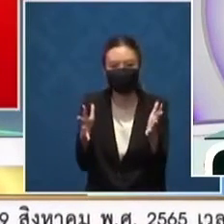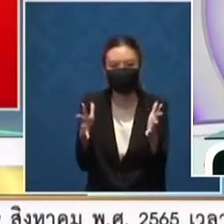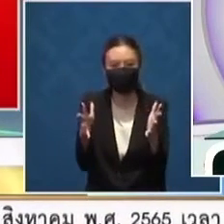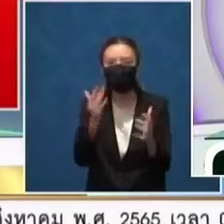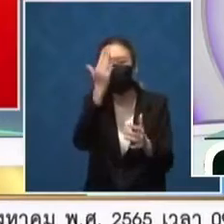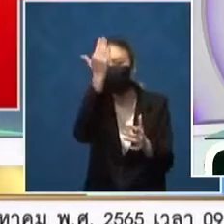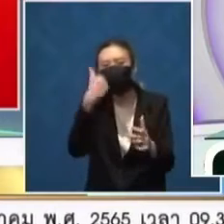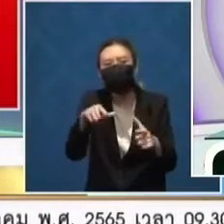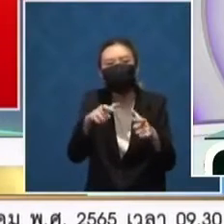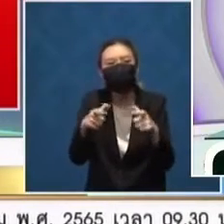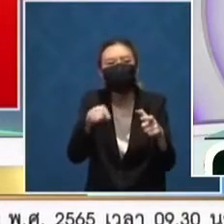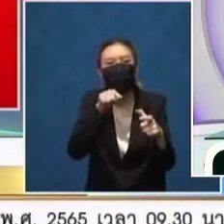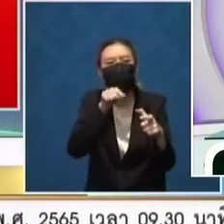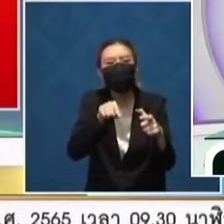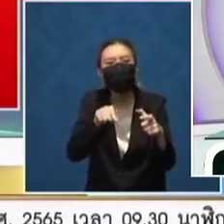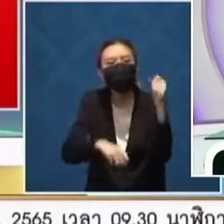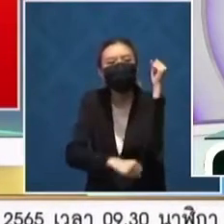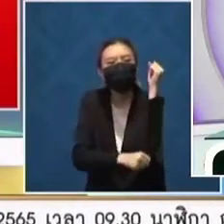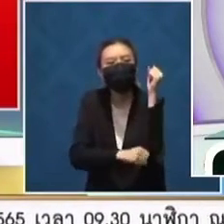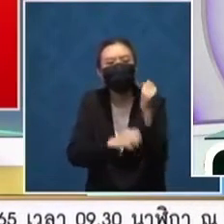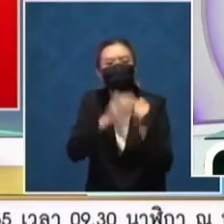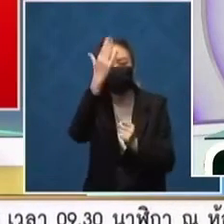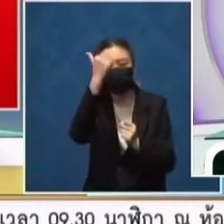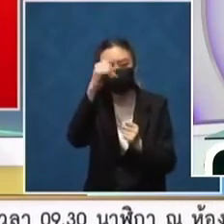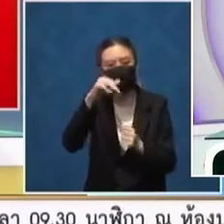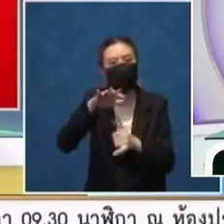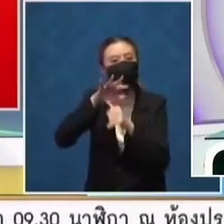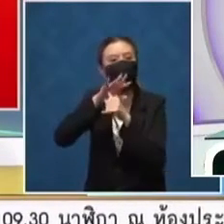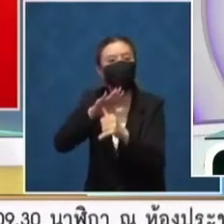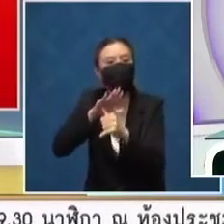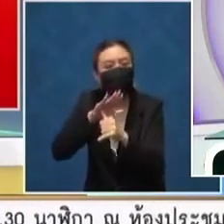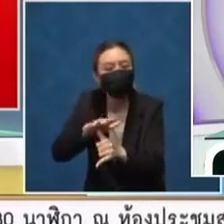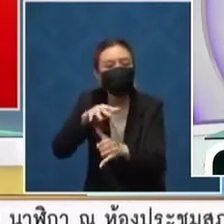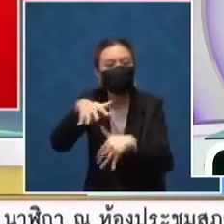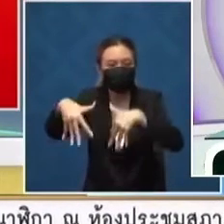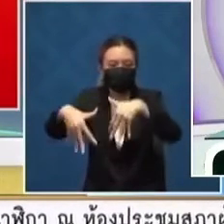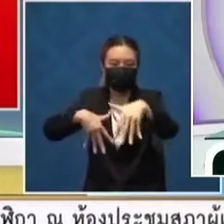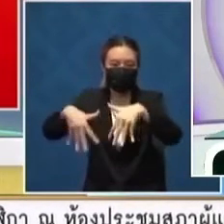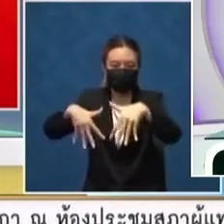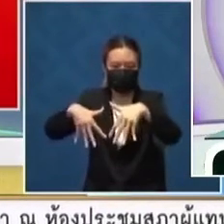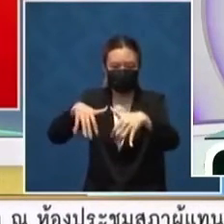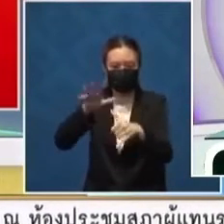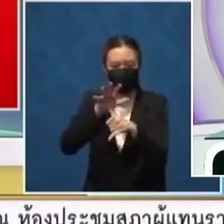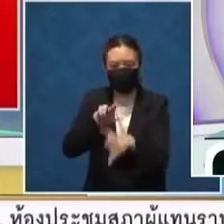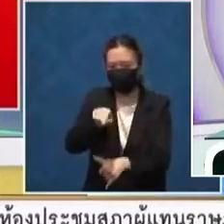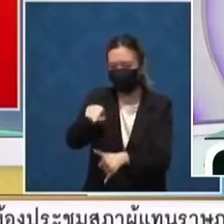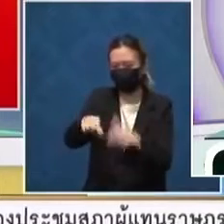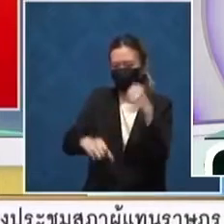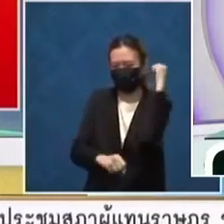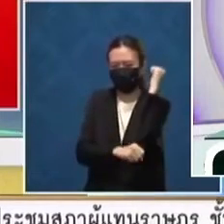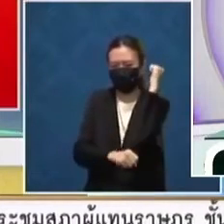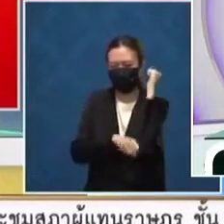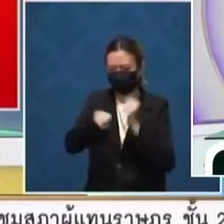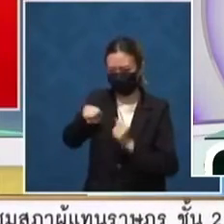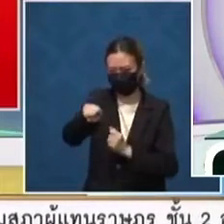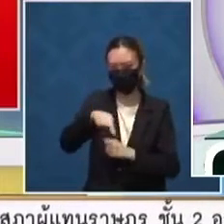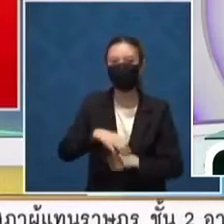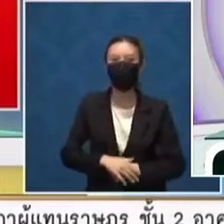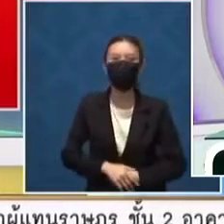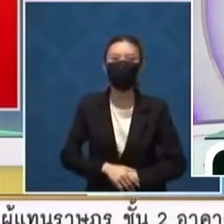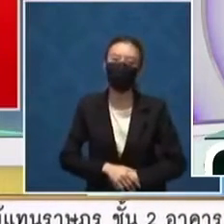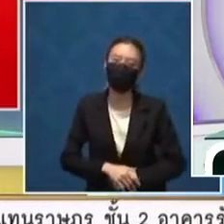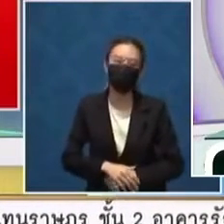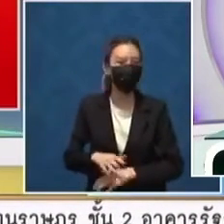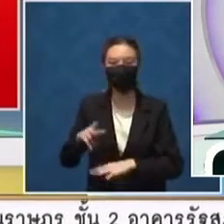ล่า เมื่อวานนี้ฟอร์ฟก็ยังจัดอันดับเศรษฐีเมืองไทยขึ้นมาอยู่มันก็ยังมีมันทุกประเทศทั่วโลกอ่ะมันไม่มีทางที่จะมารวยเสม